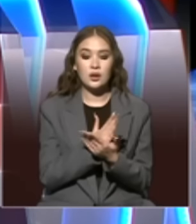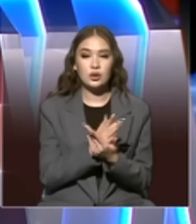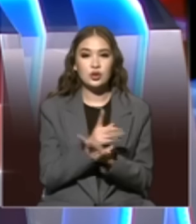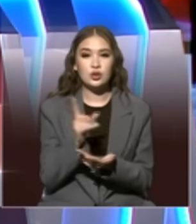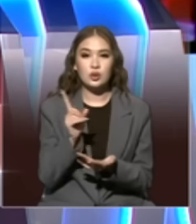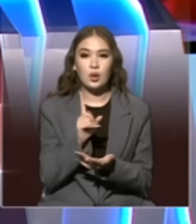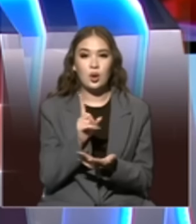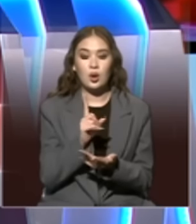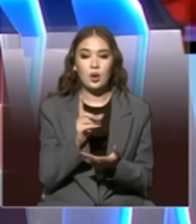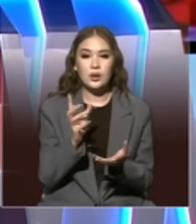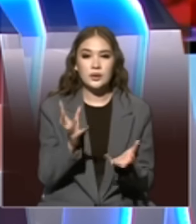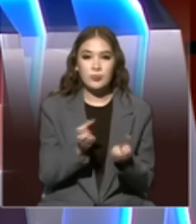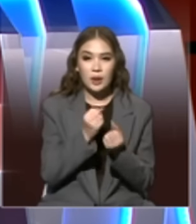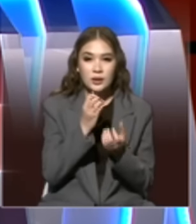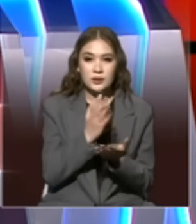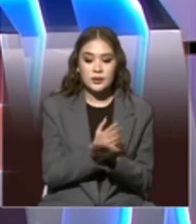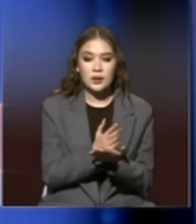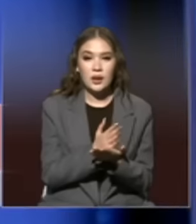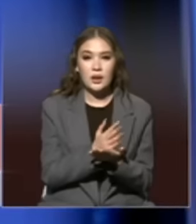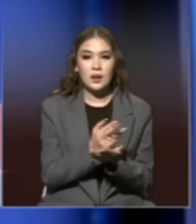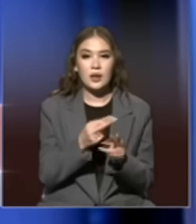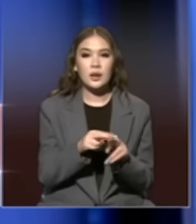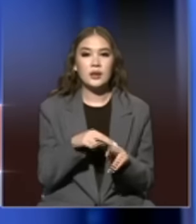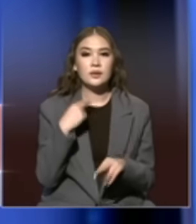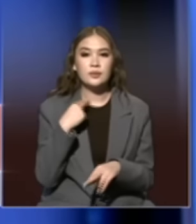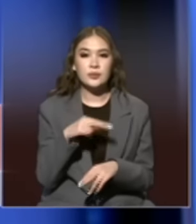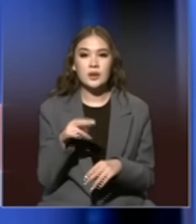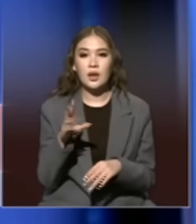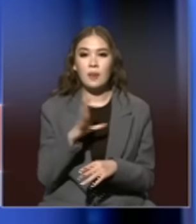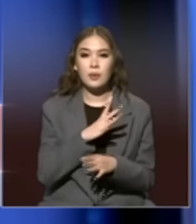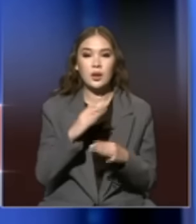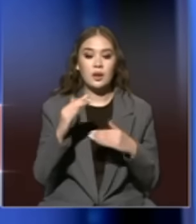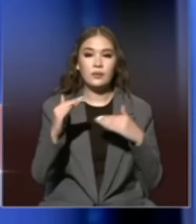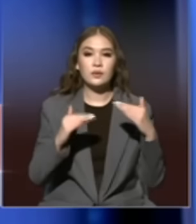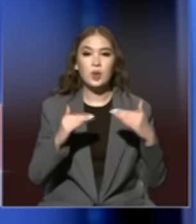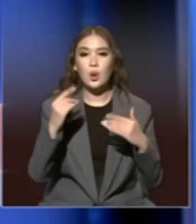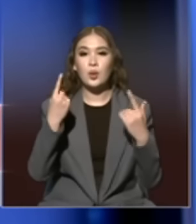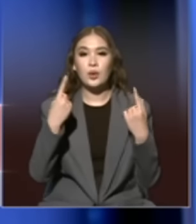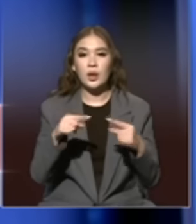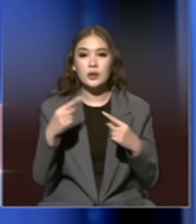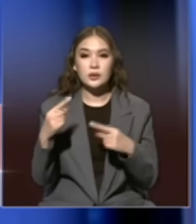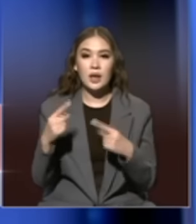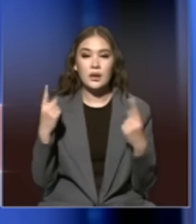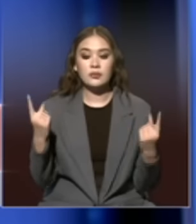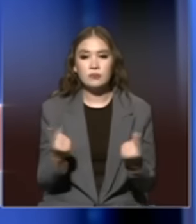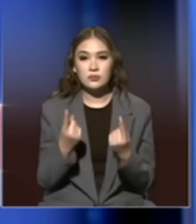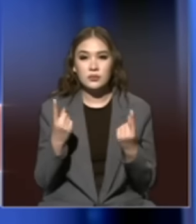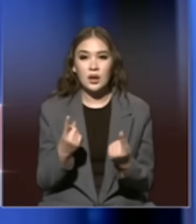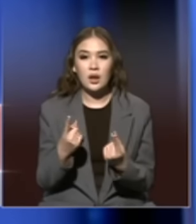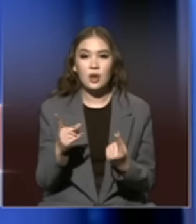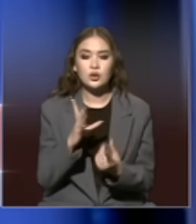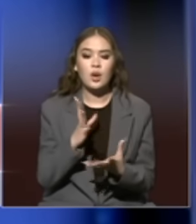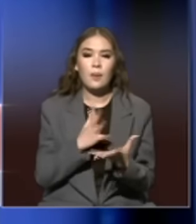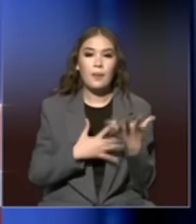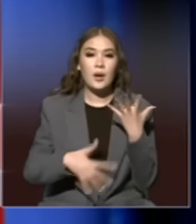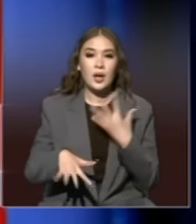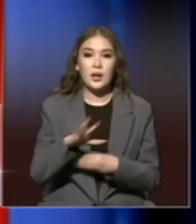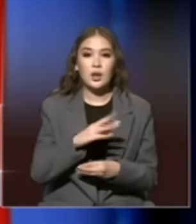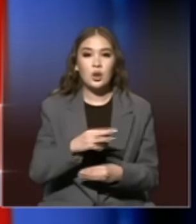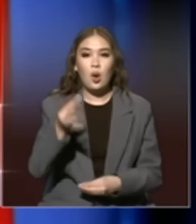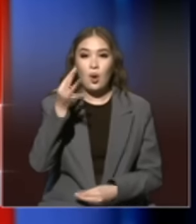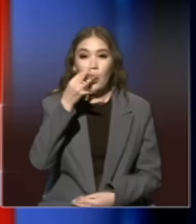Жаңағы дәрежесі, қылмыстық бабының дәрежесі өзгеріп жатқан, жеңілдік жағын ауысып жатқан жағдайда бар. Оның барлығында